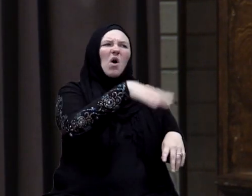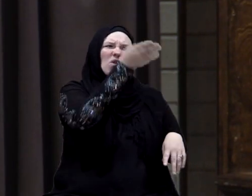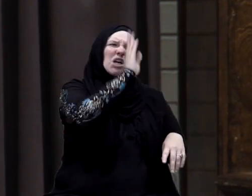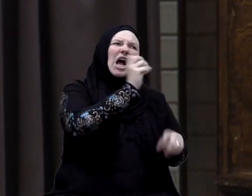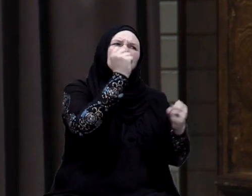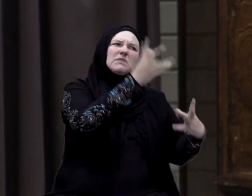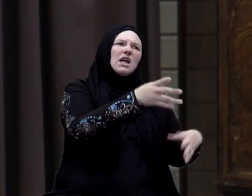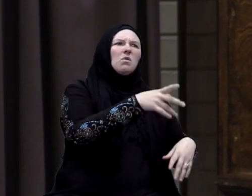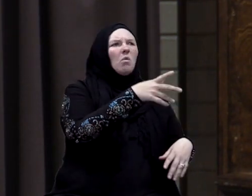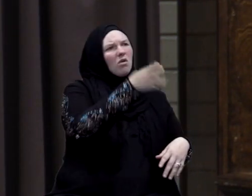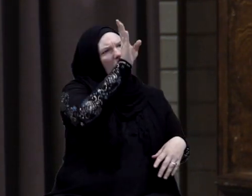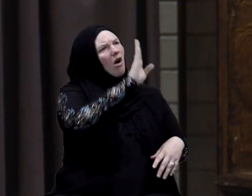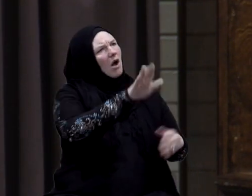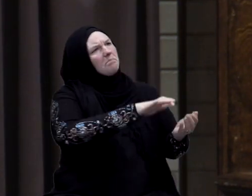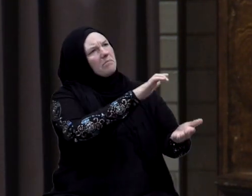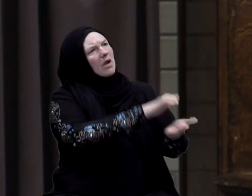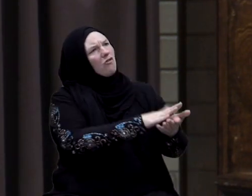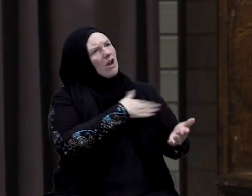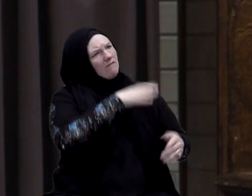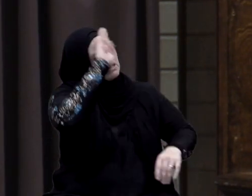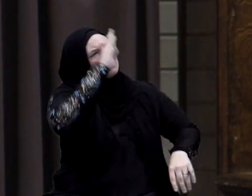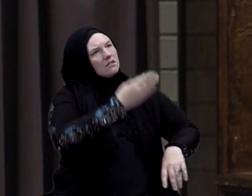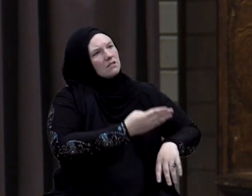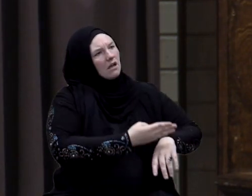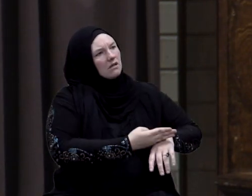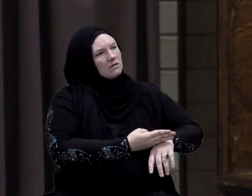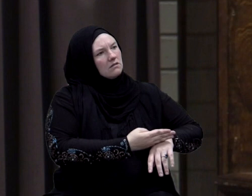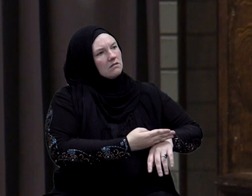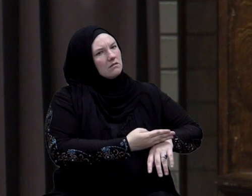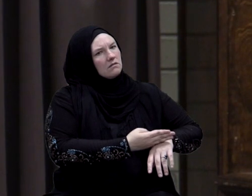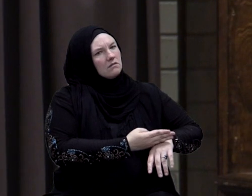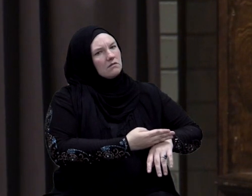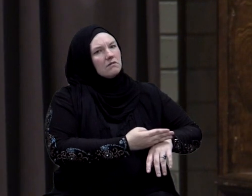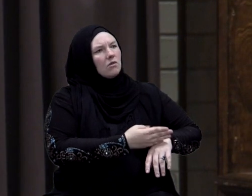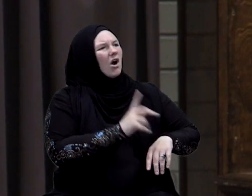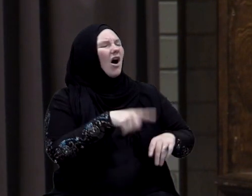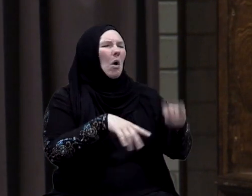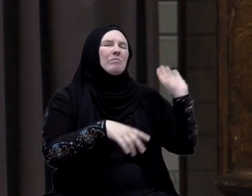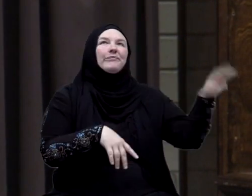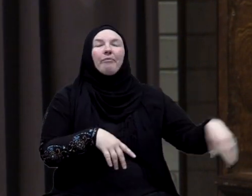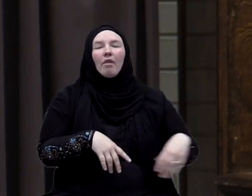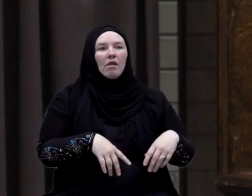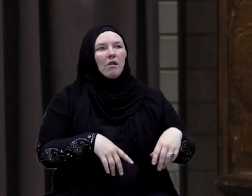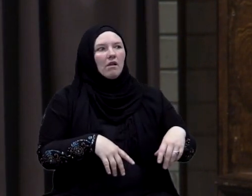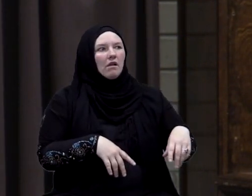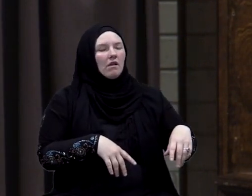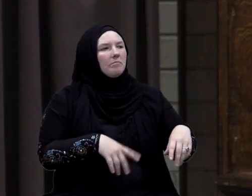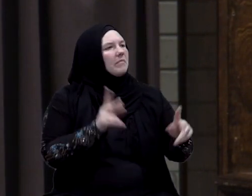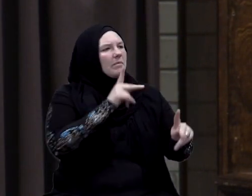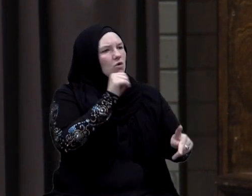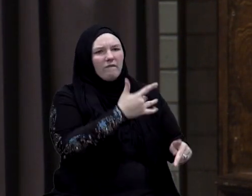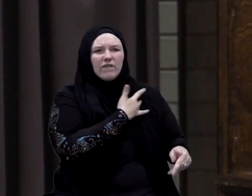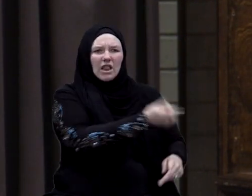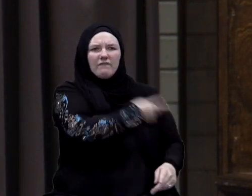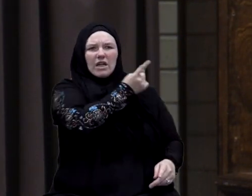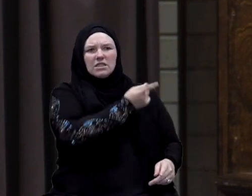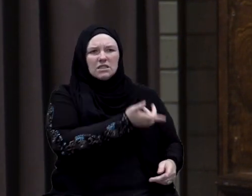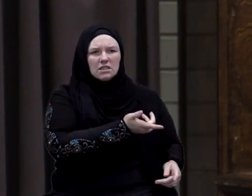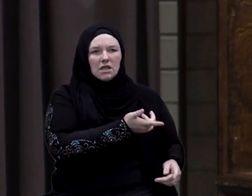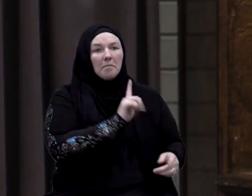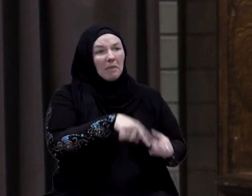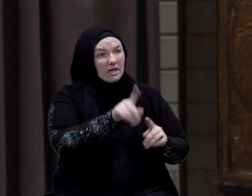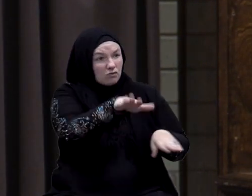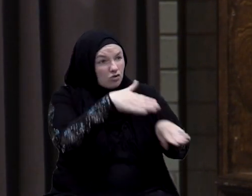But Allah is offended most by shirk. إِنَّ اللَّهَ لَا يَغْفِرُ أَن يُشْرَكَ بِهِ. If anybody dies